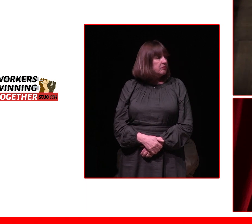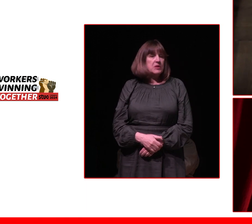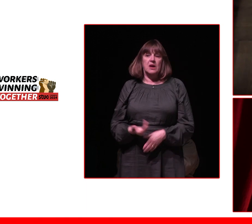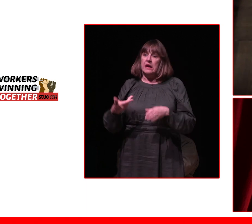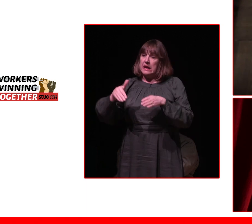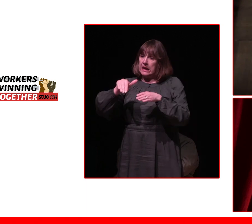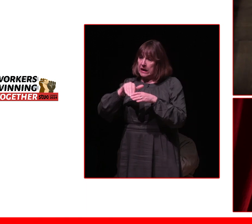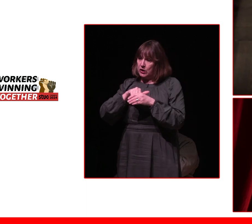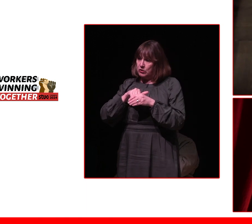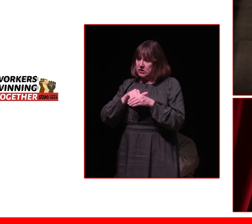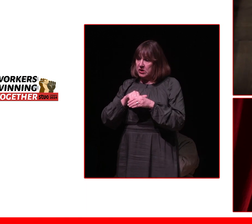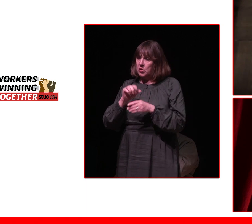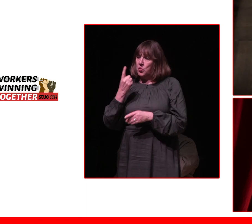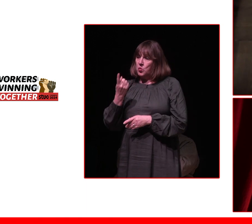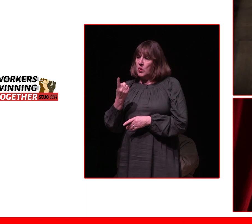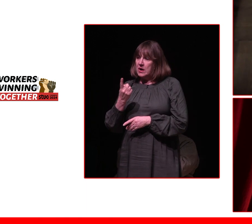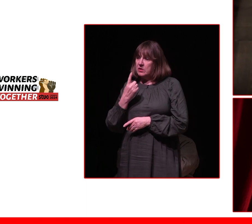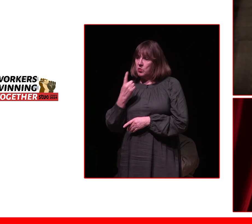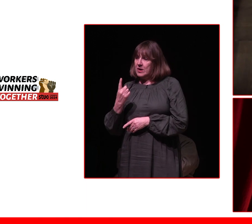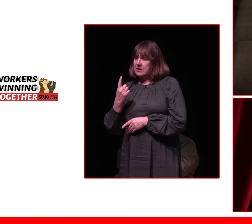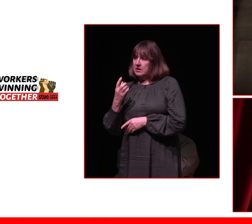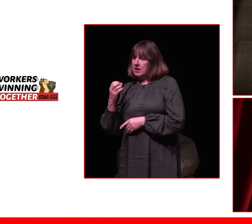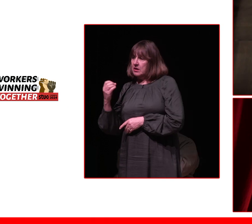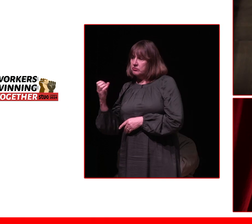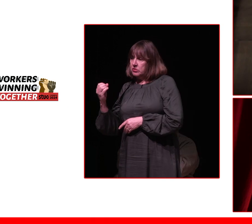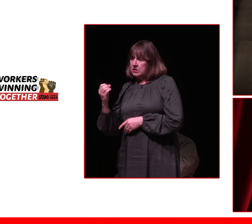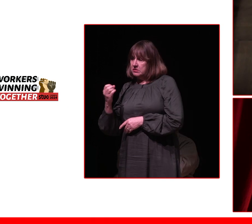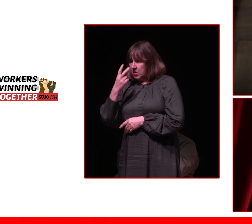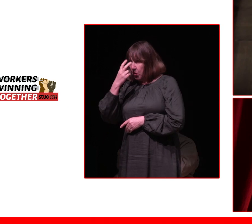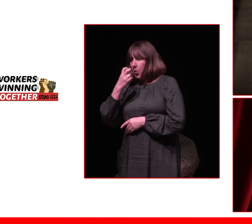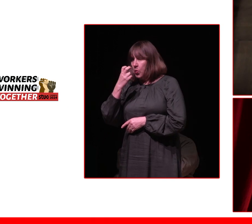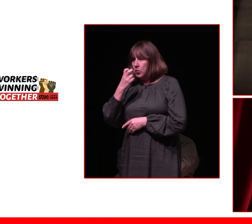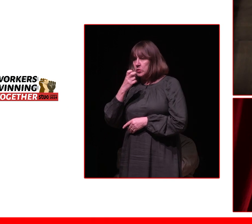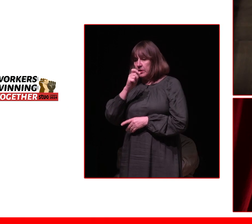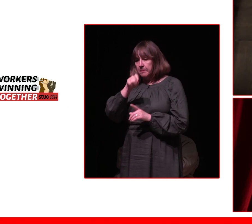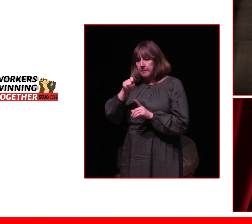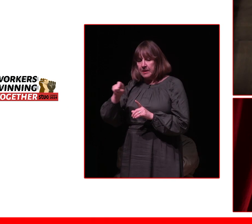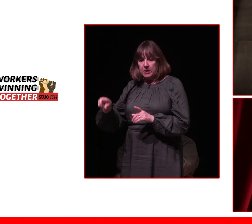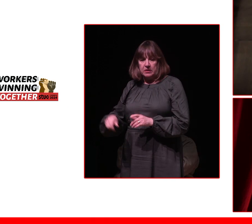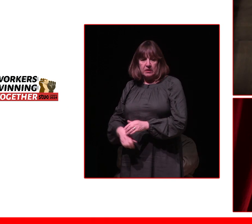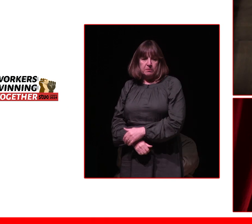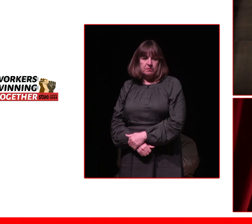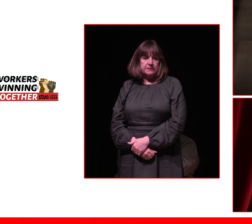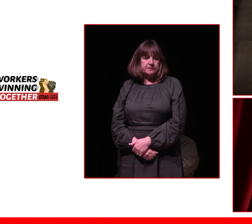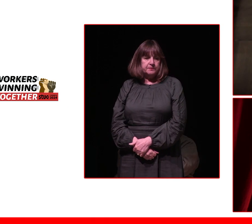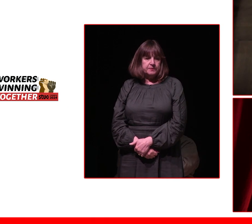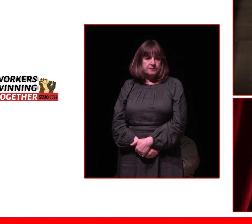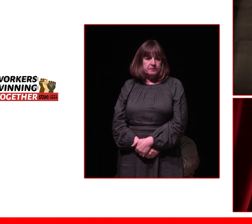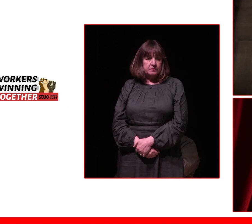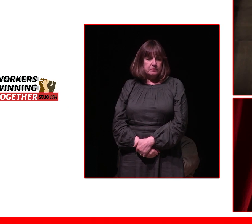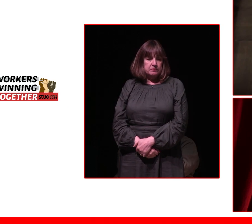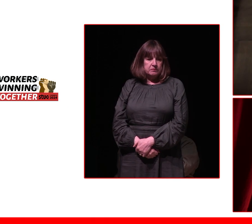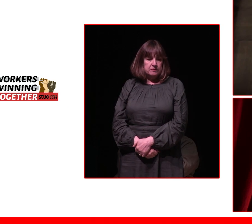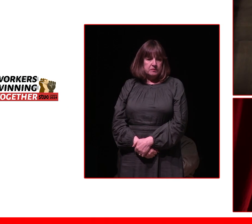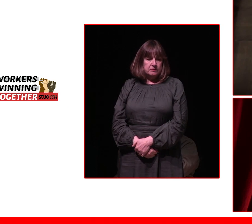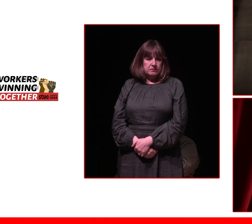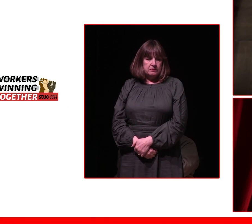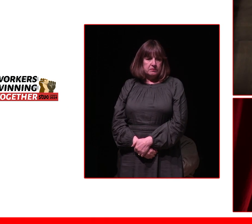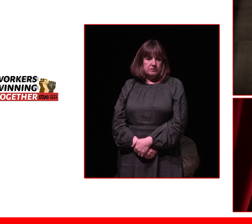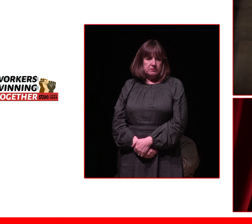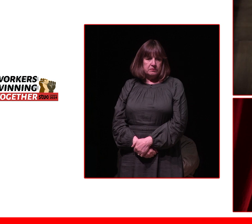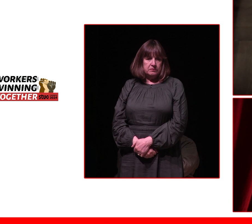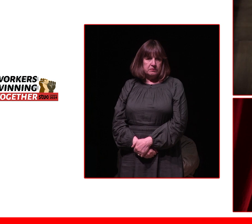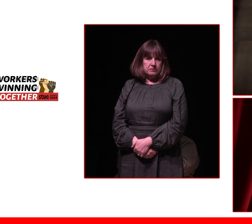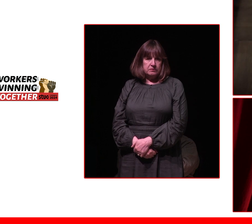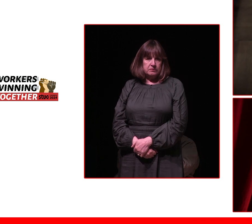Including also 1,100 of elderly people. من الطواقم الطبية قتلت